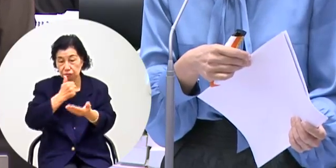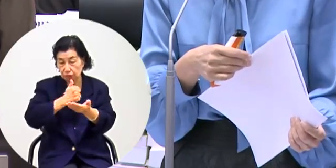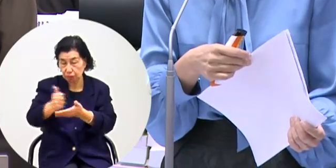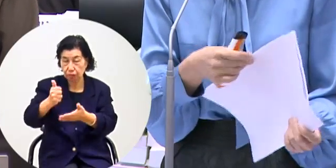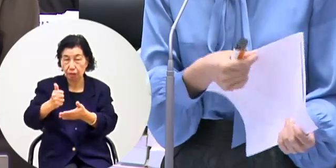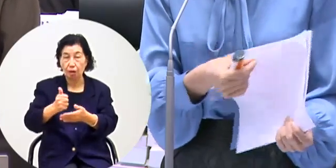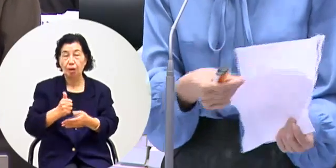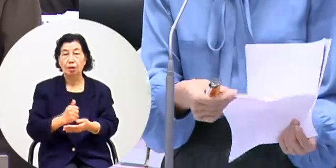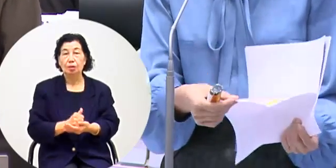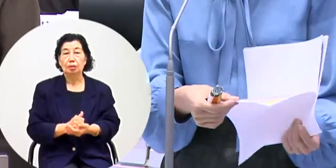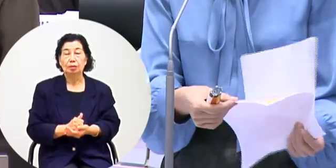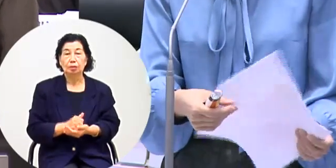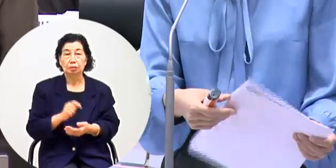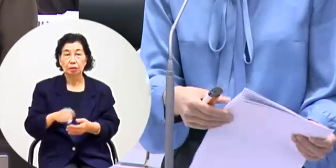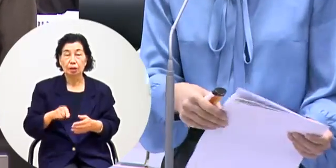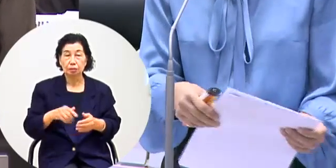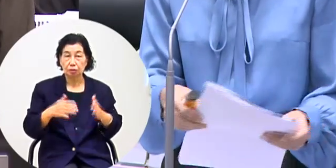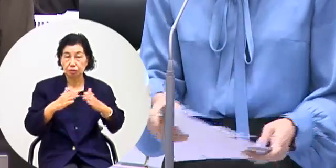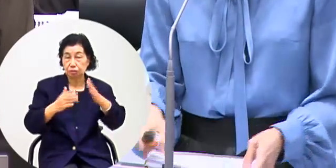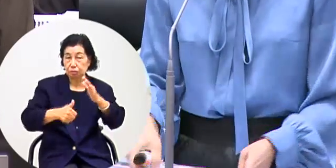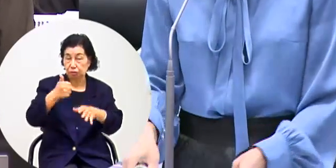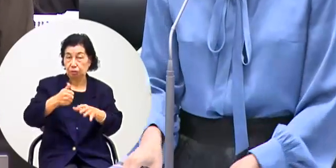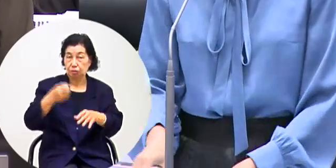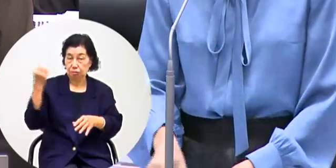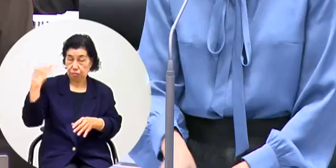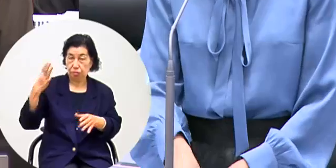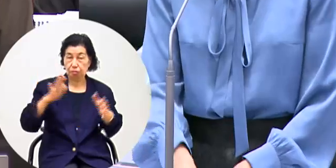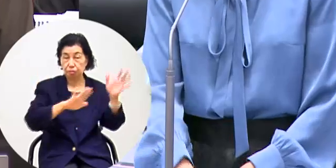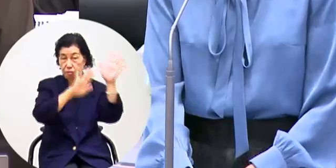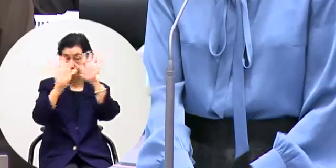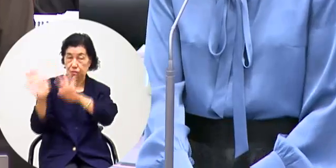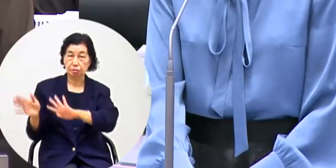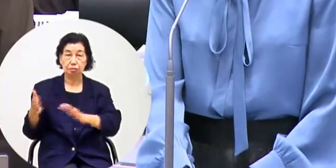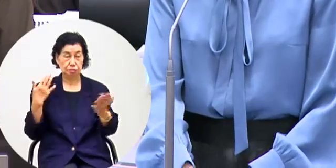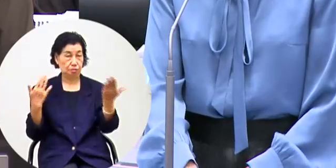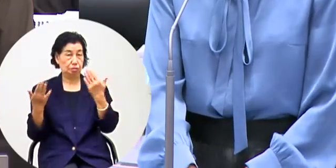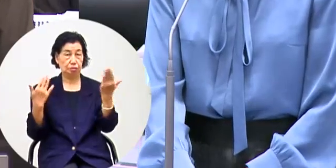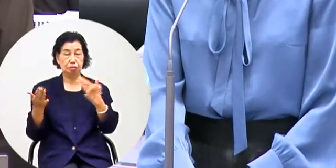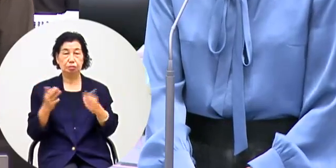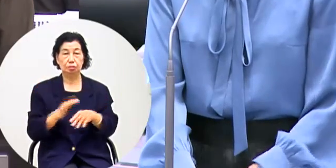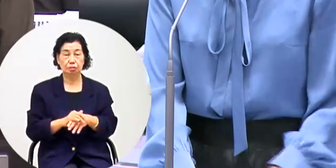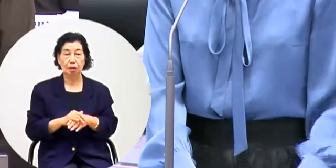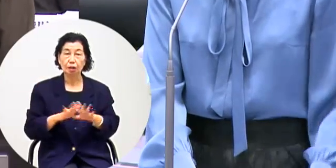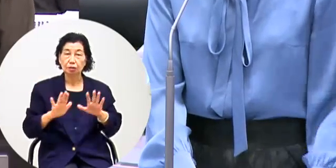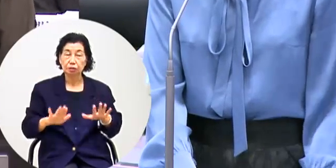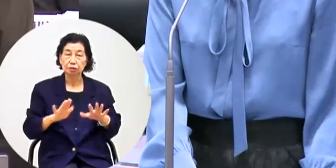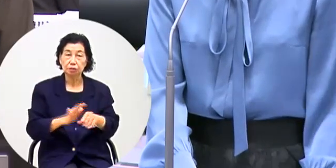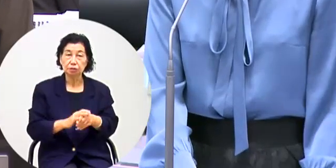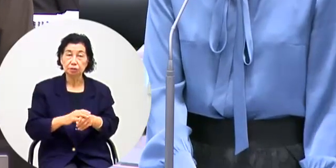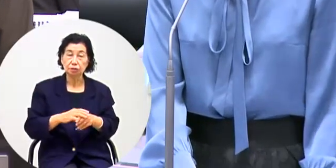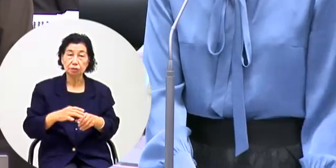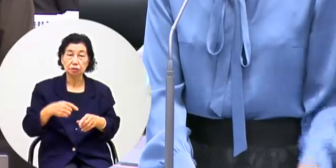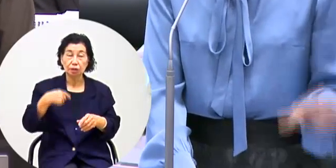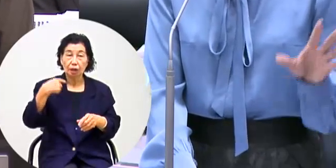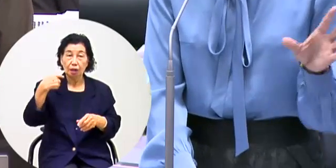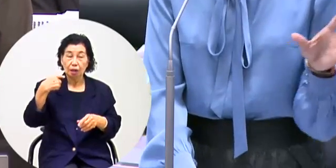种状况哦， 是现在就是 门口这样处理一公吨都没运回去哦， 没丢偏偏无温 偏无偏